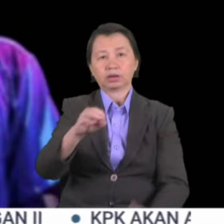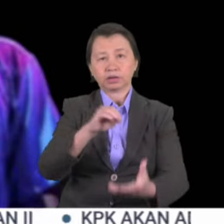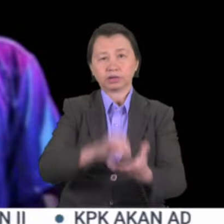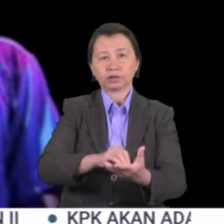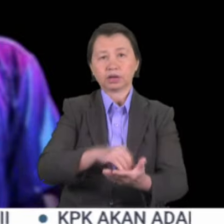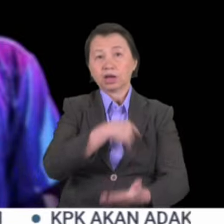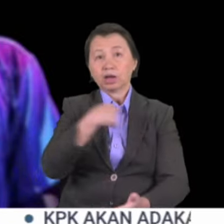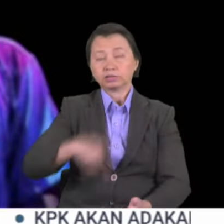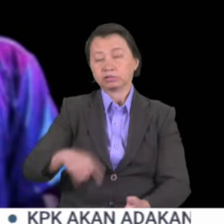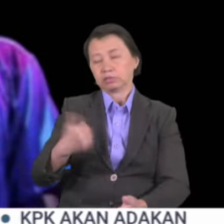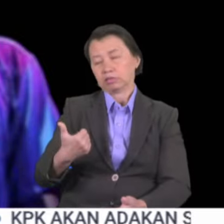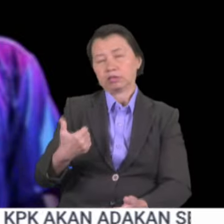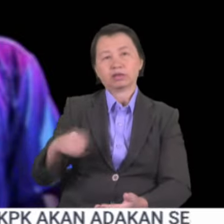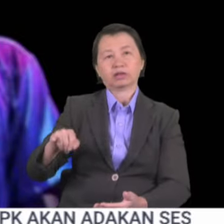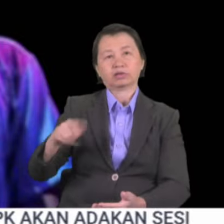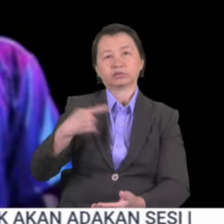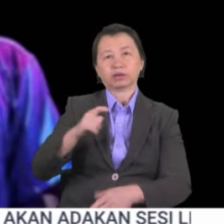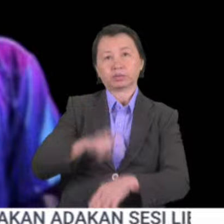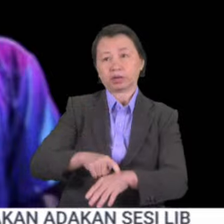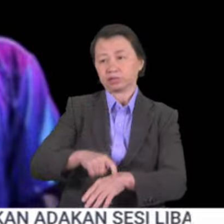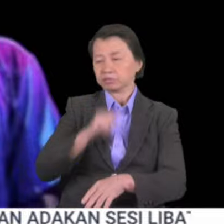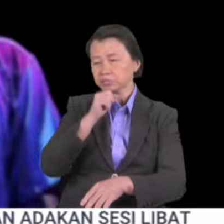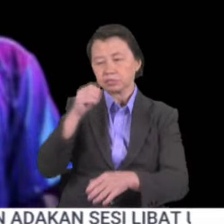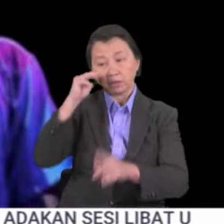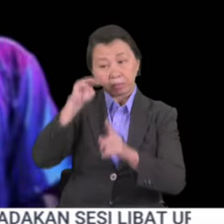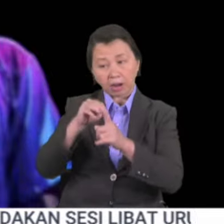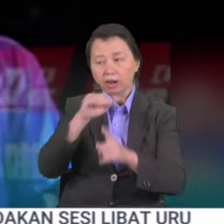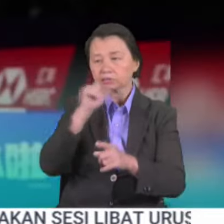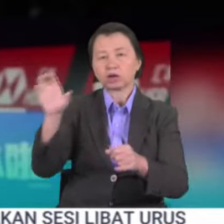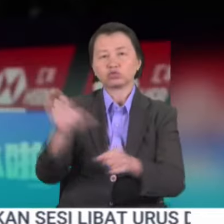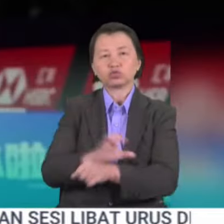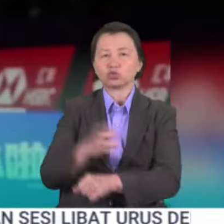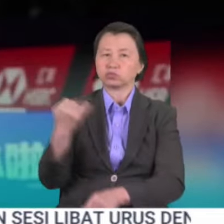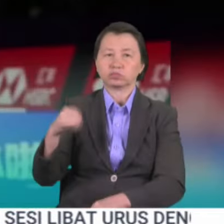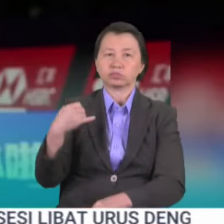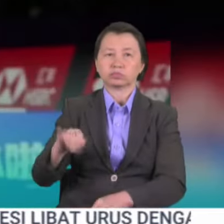Hangzhou tipis kerana mata tidak mencukupi.